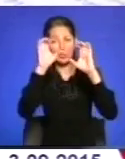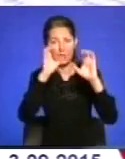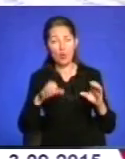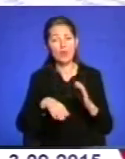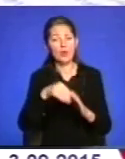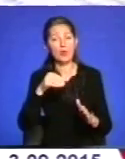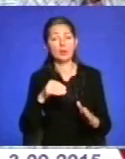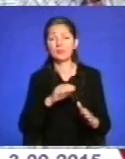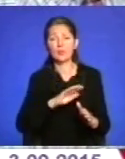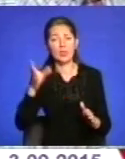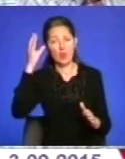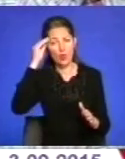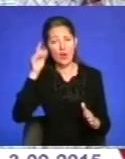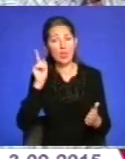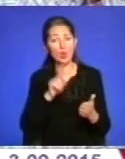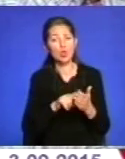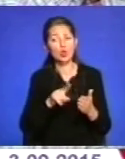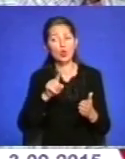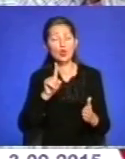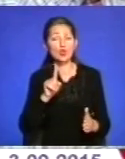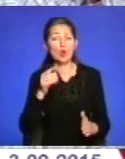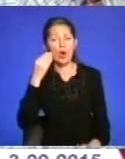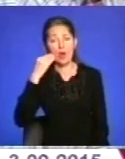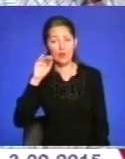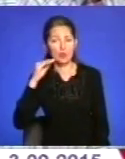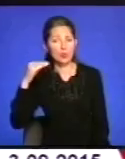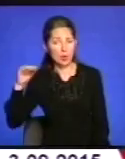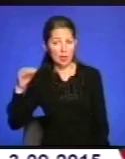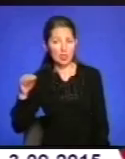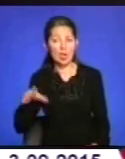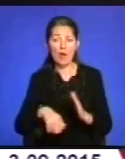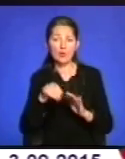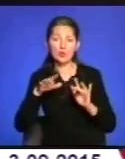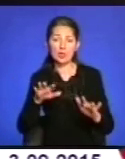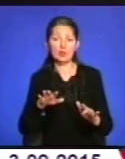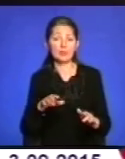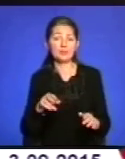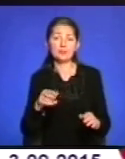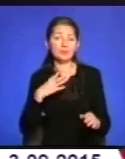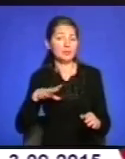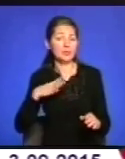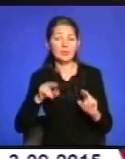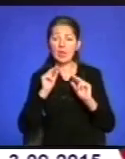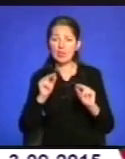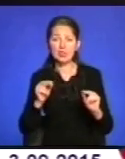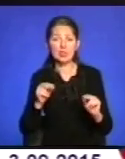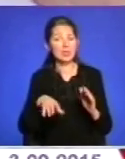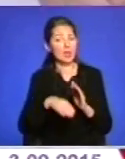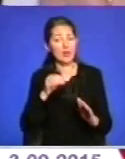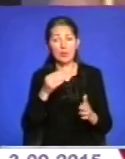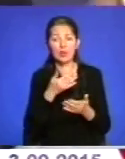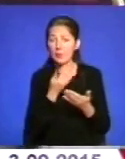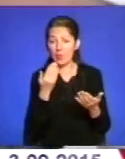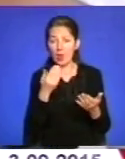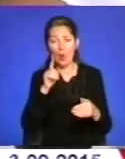врахували пропозиції щодо вдосконалення виборчого процесу, годі сподіватися прозорості, чіткості, чесності на виборах, переконані